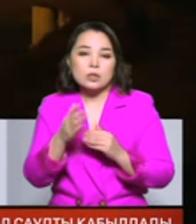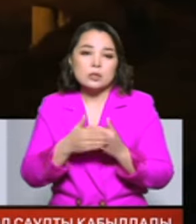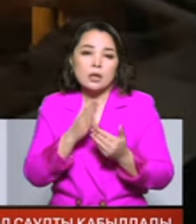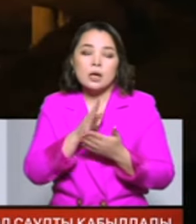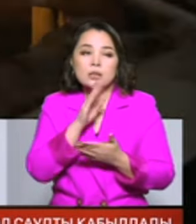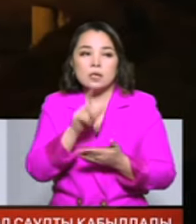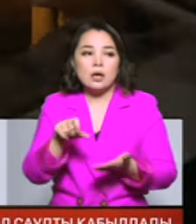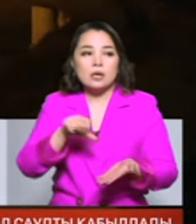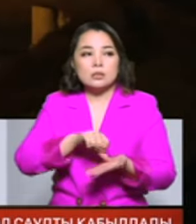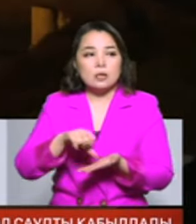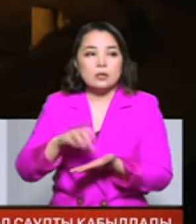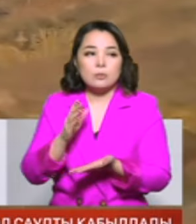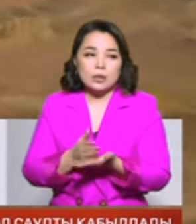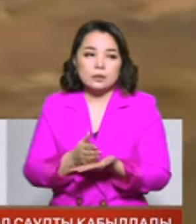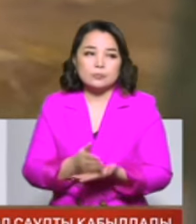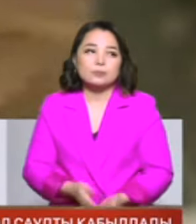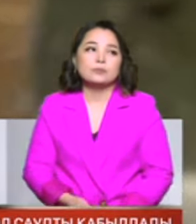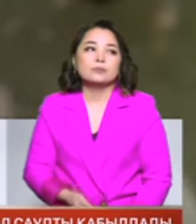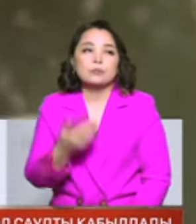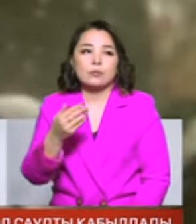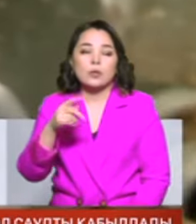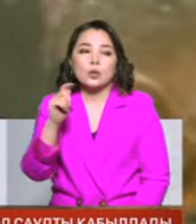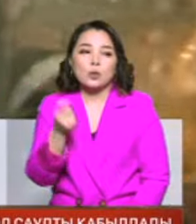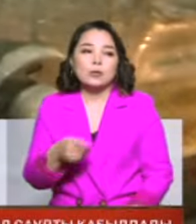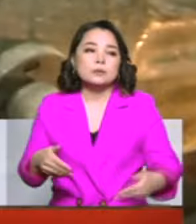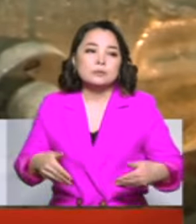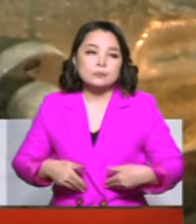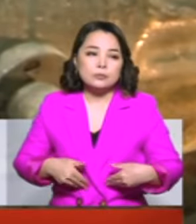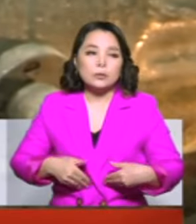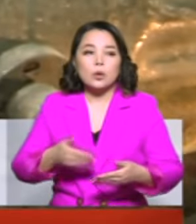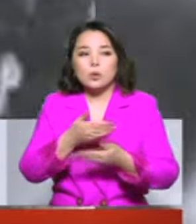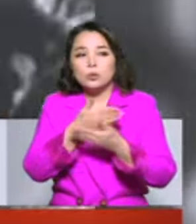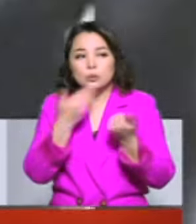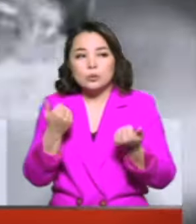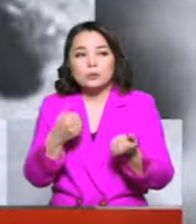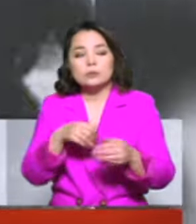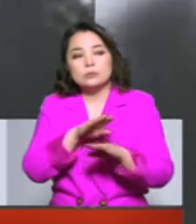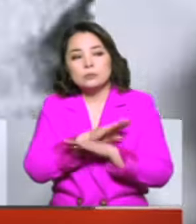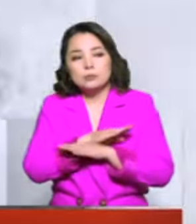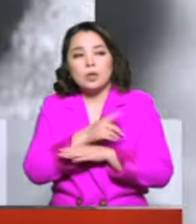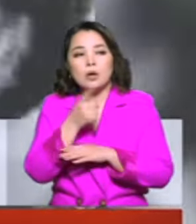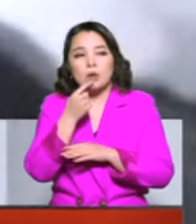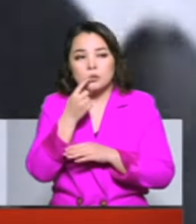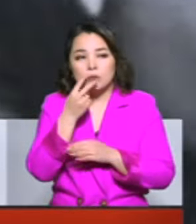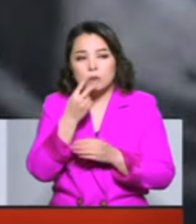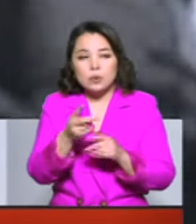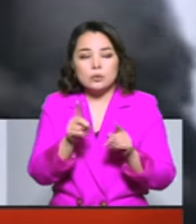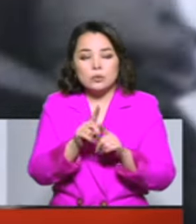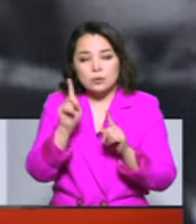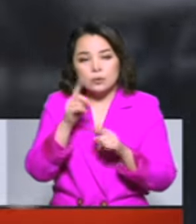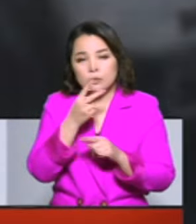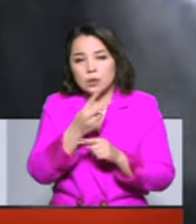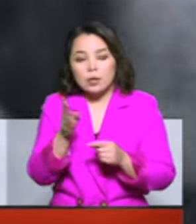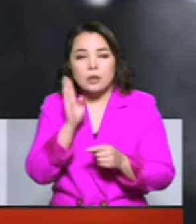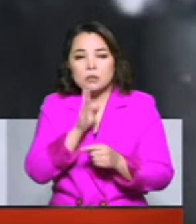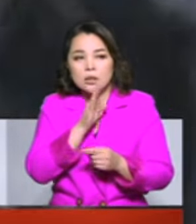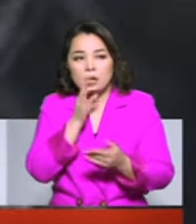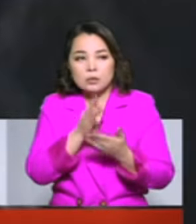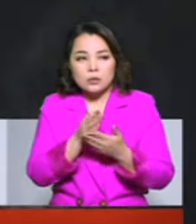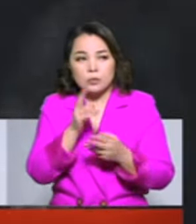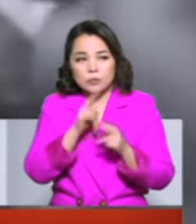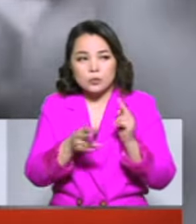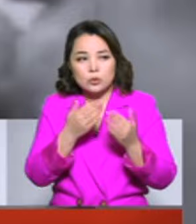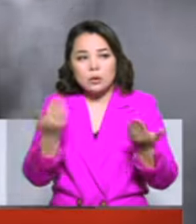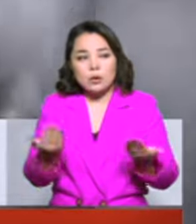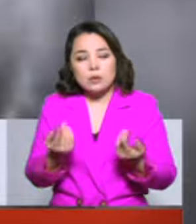қатысқан. Олар соғыста аштық пен жоқшылық, қан мен өлім көрсе де өмірден бас кешпеген, әйелдігін жоғалтпаған,